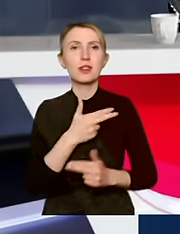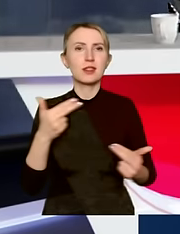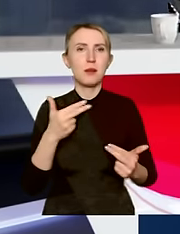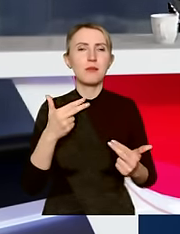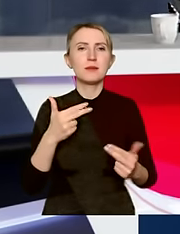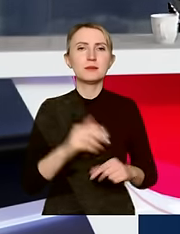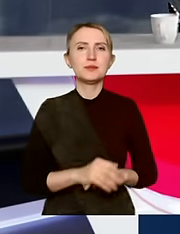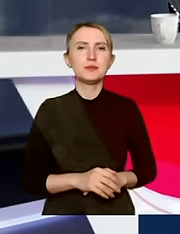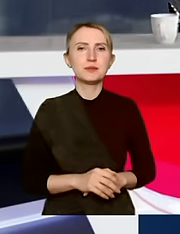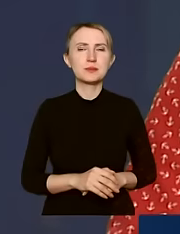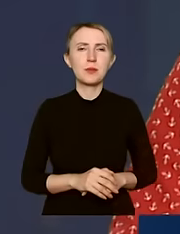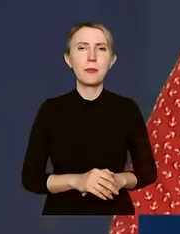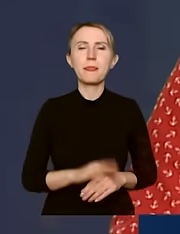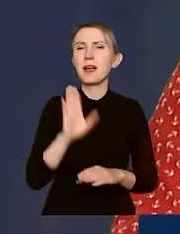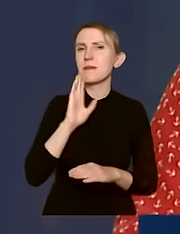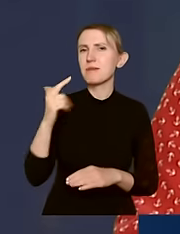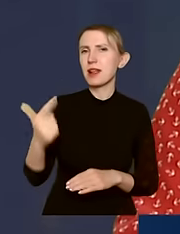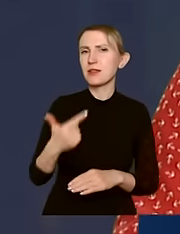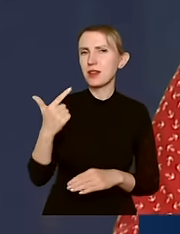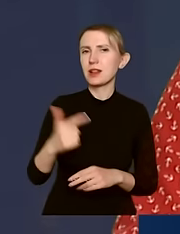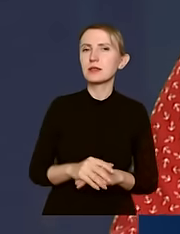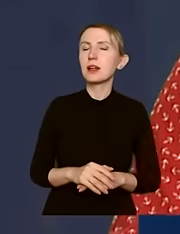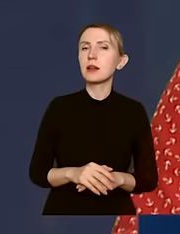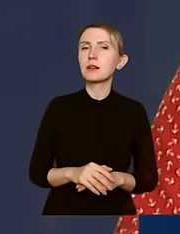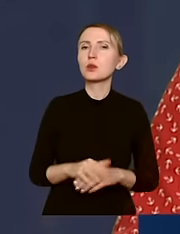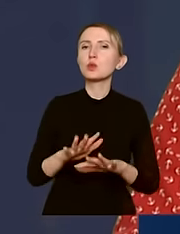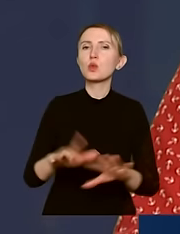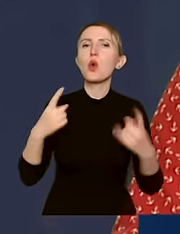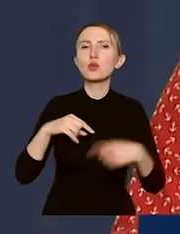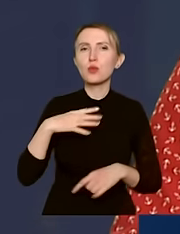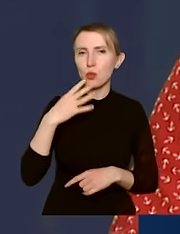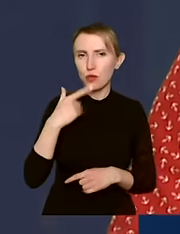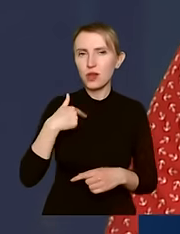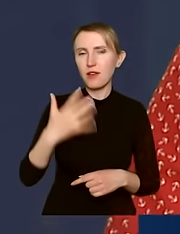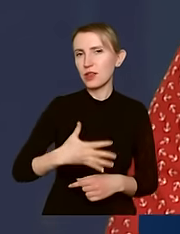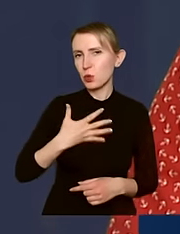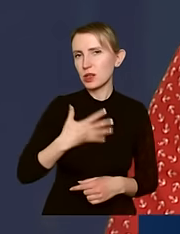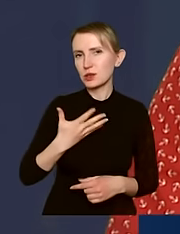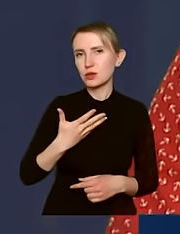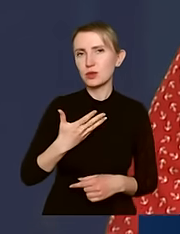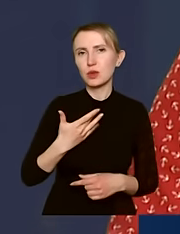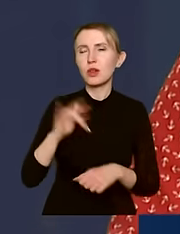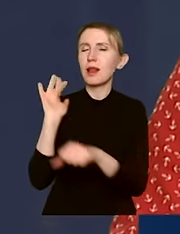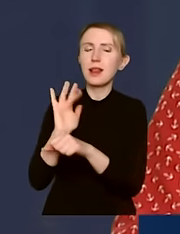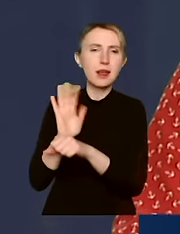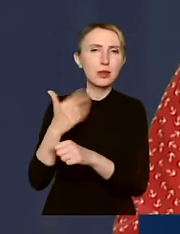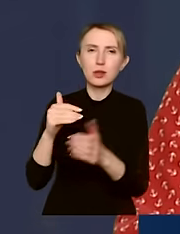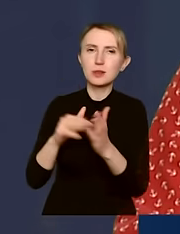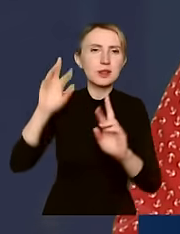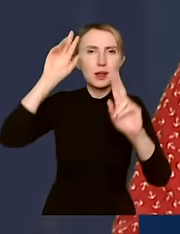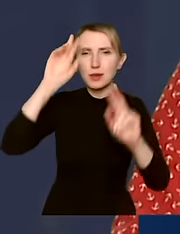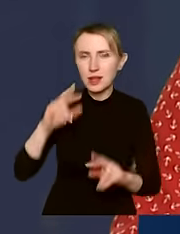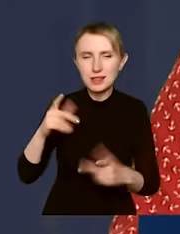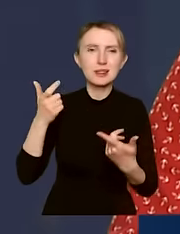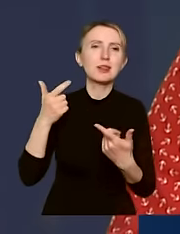ZUS-ie jakieś 2 lata co najmniej. Oczywiście dużo osób o tym mówiło i wydaje mi się, że tutaj się nie ma co pastwić i szukać jakiejś interpretacji. Tę